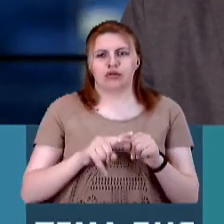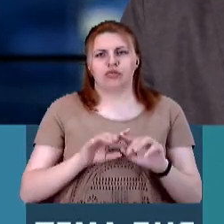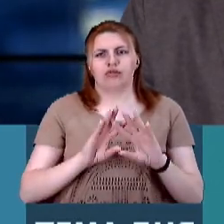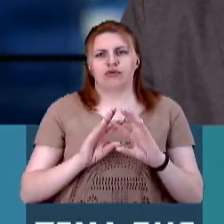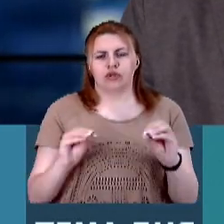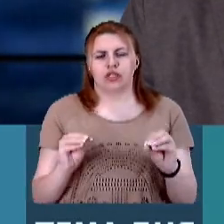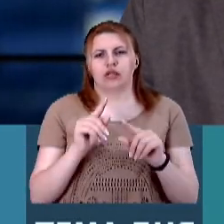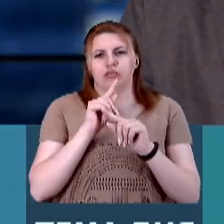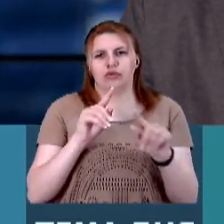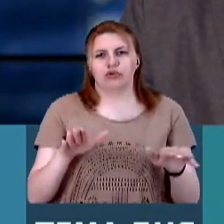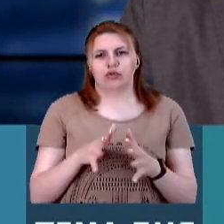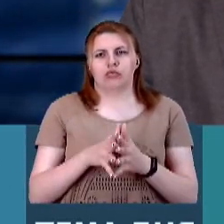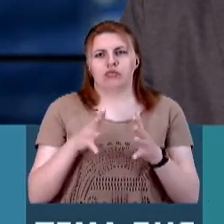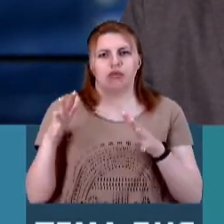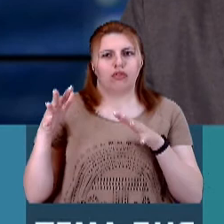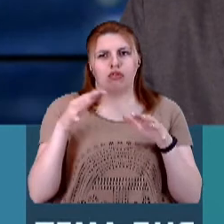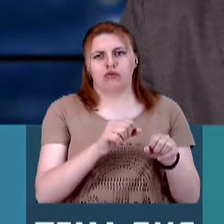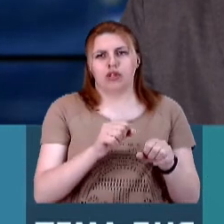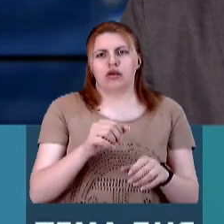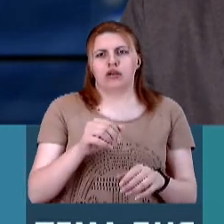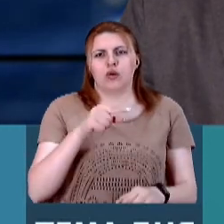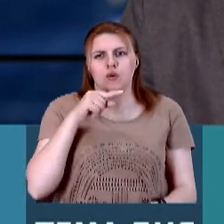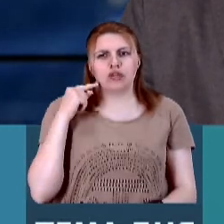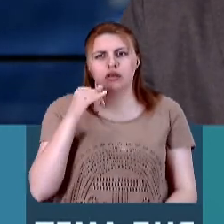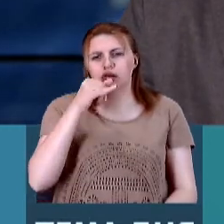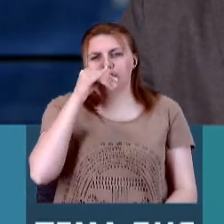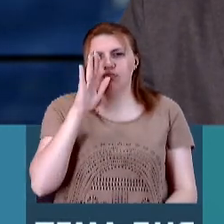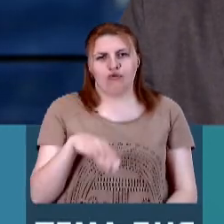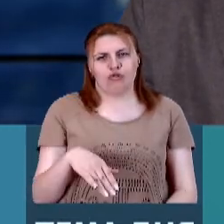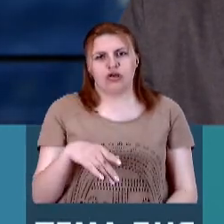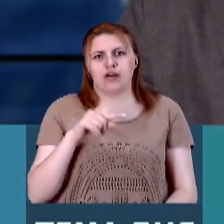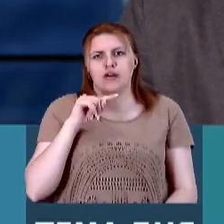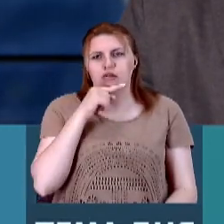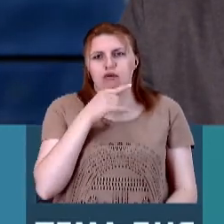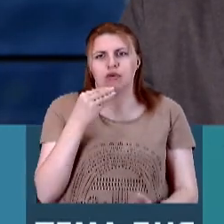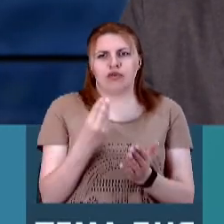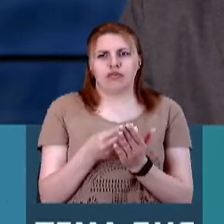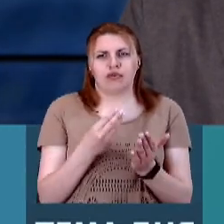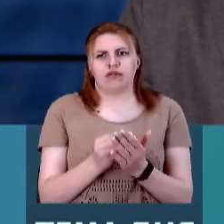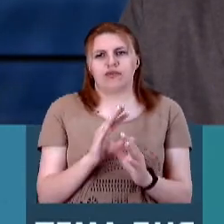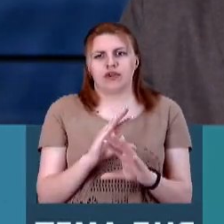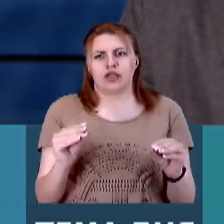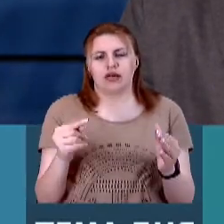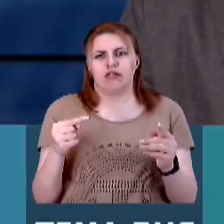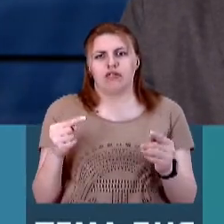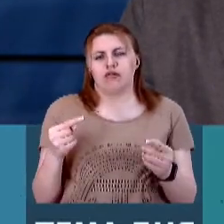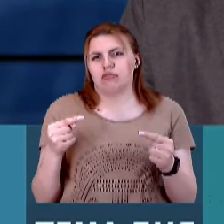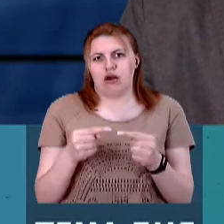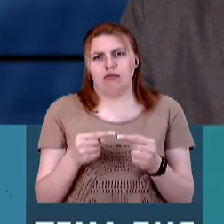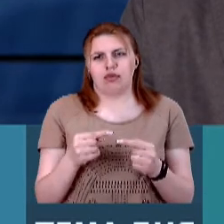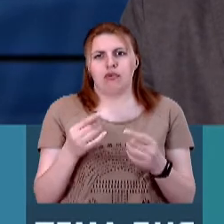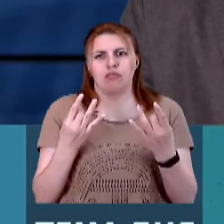Повномасштабний наступ Росія просто не переживе економічно і фінансово. Все, крапка. Просто ми зараз не